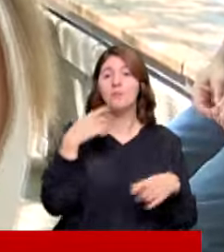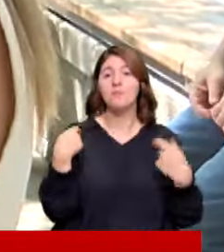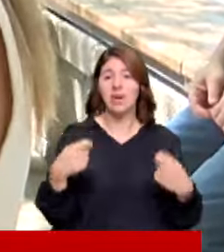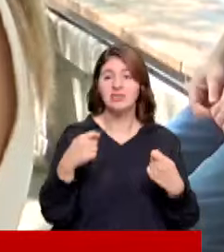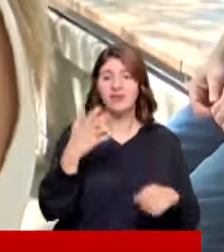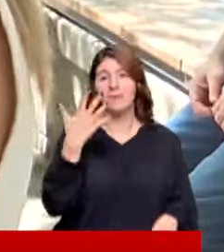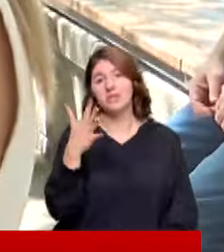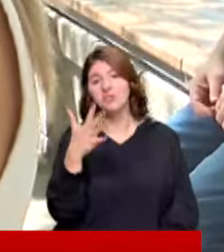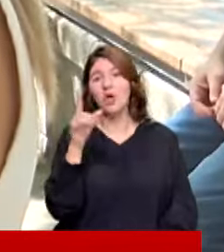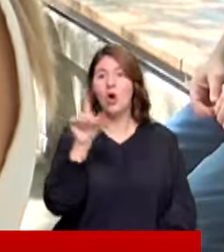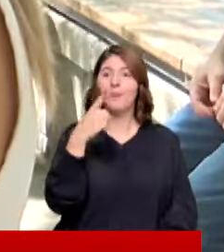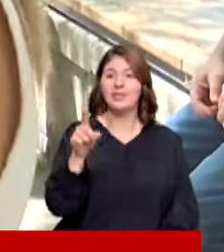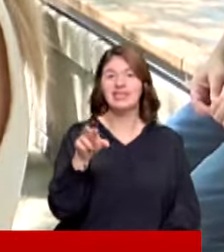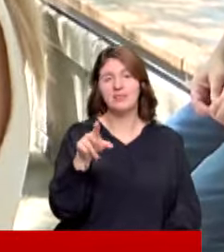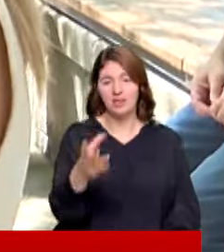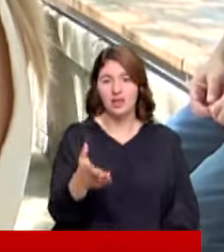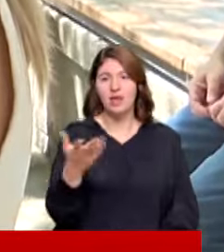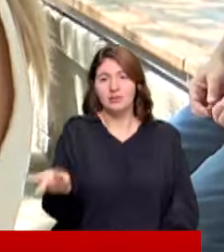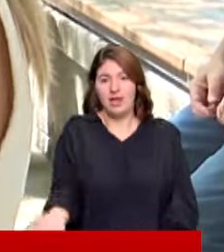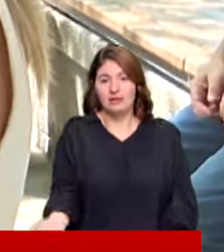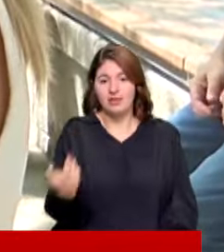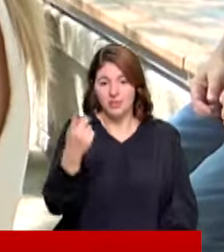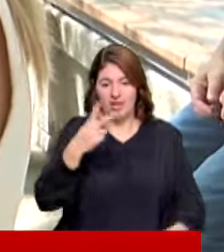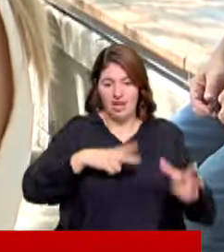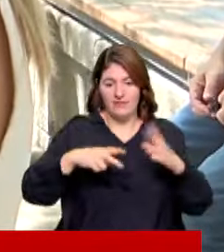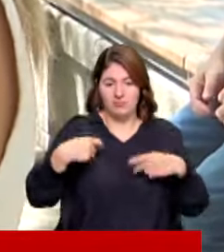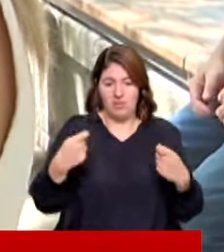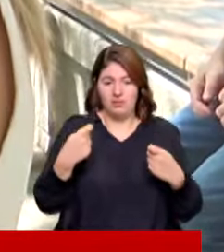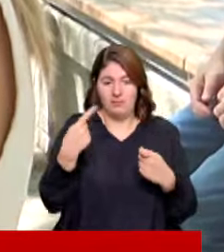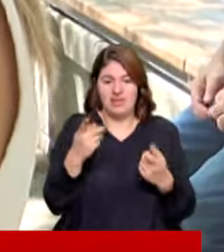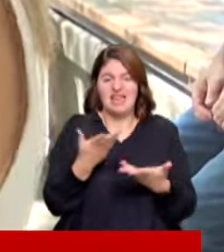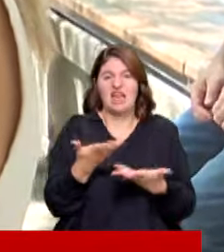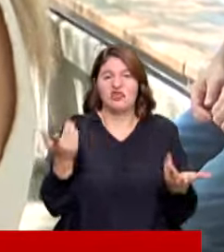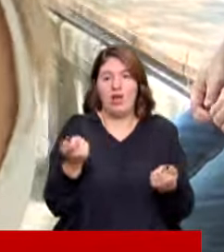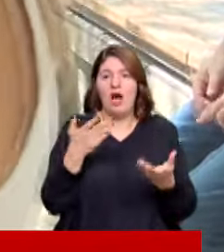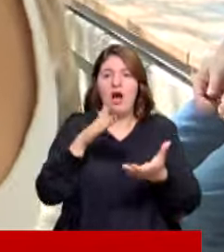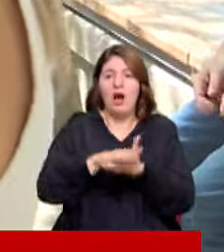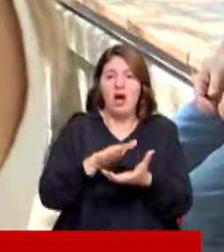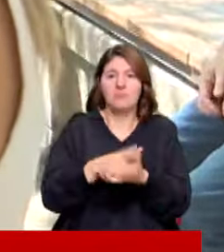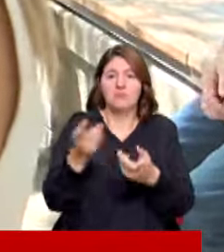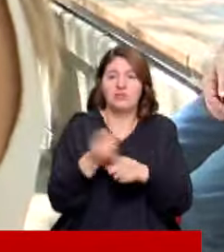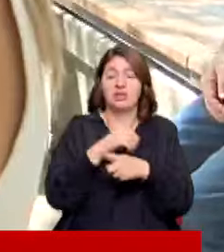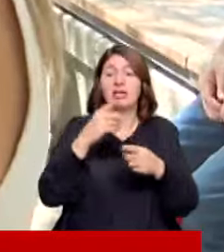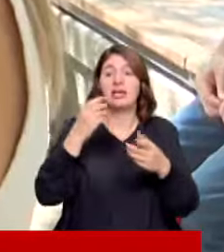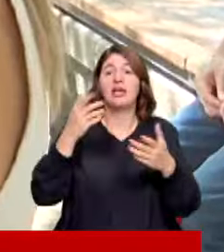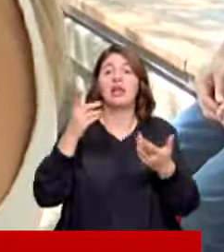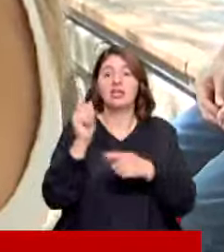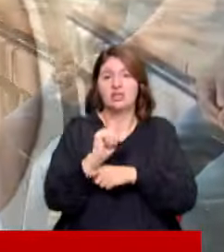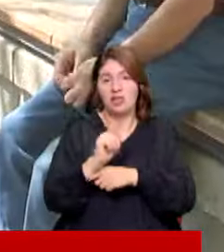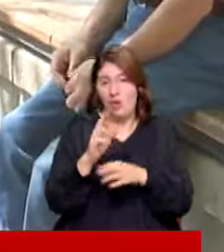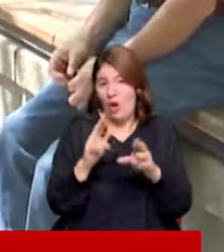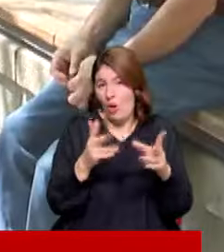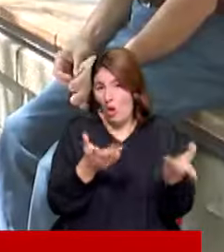masrafı 5.000-10.000 bandında. Zaten bir kıyafet masrafı binlerce lira. Ayakkabı, kırtasiye masrafı yine